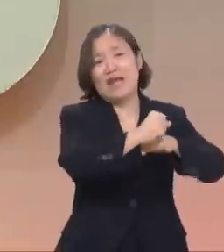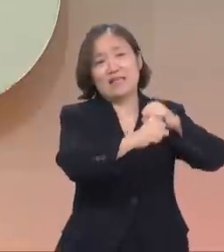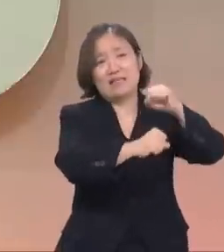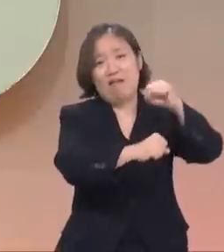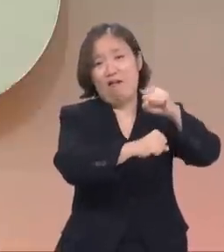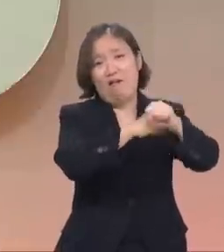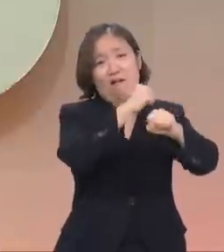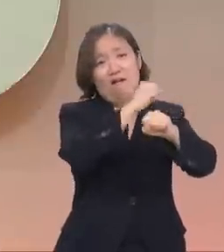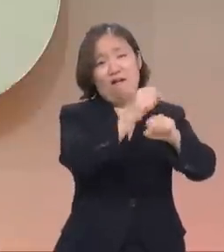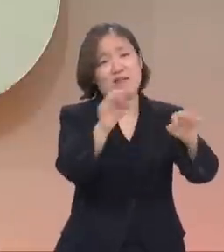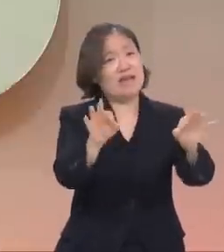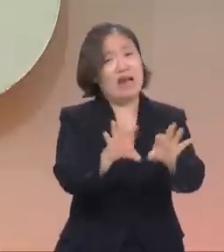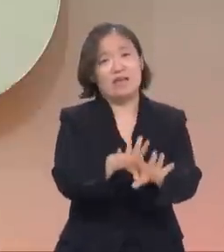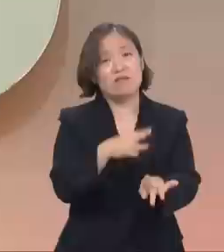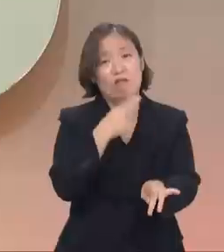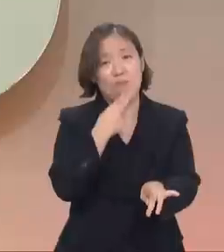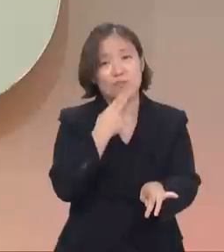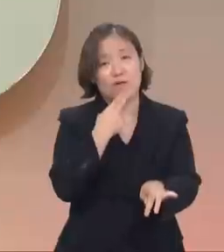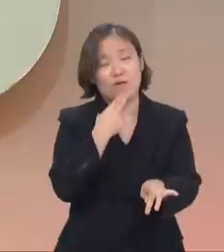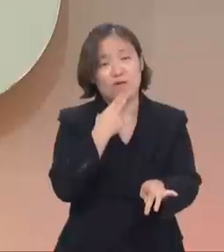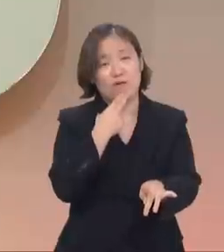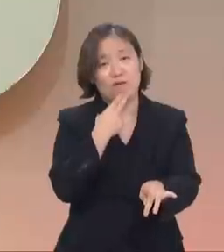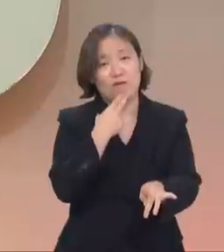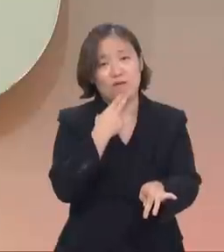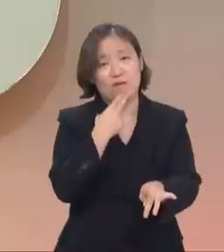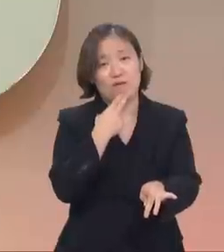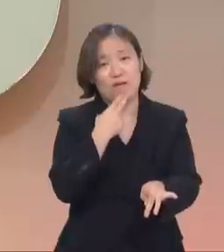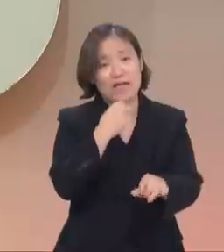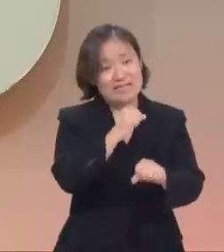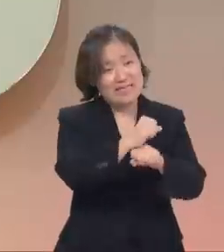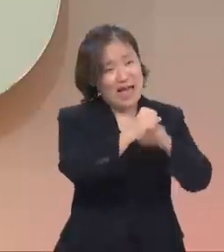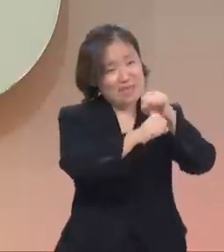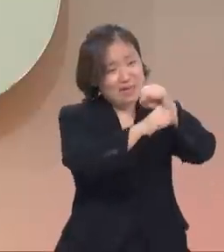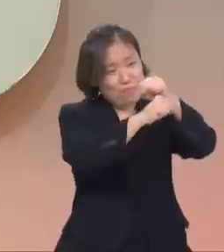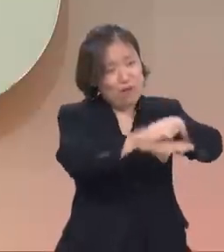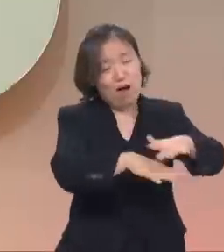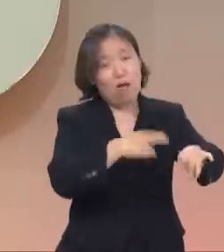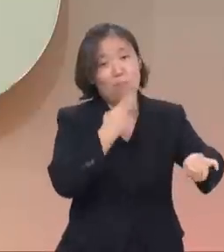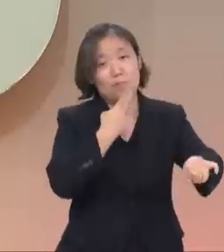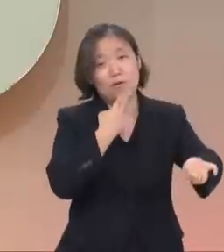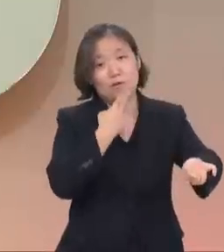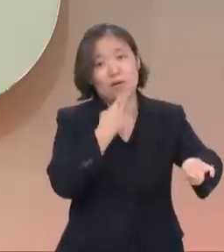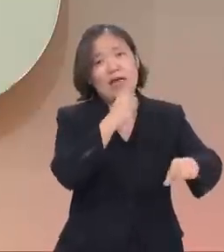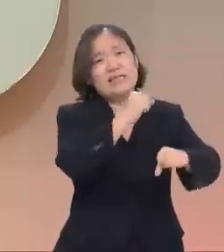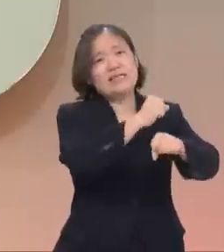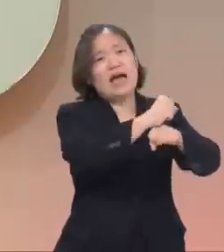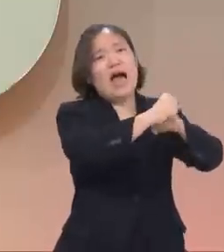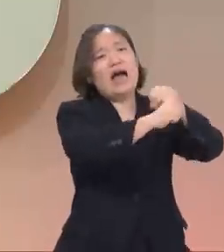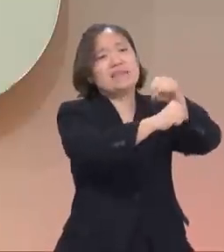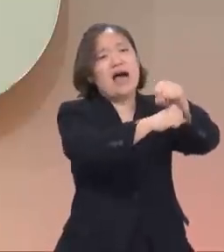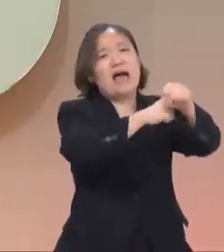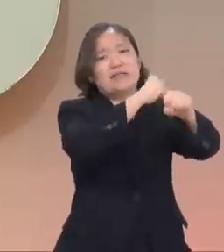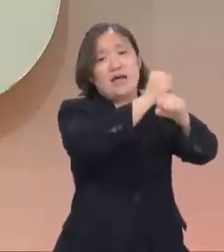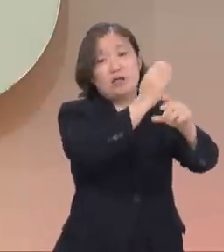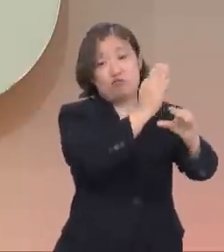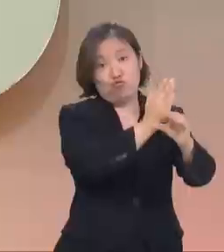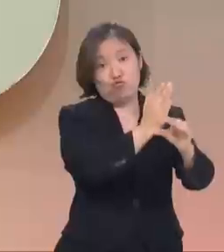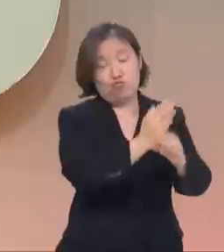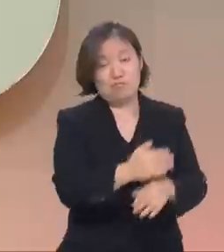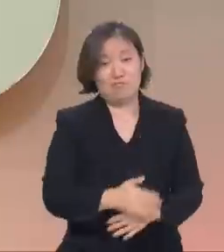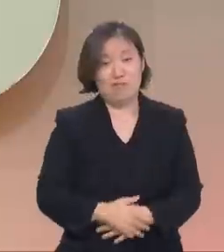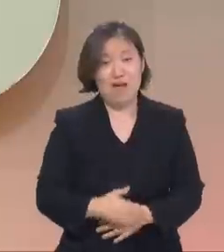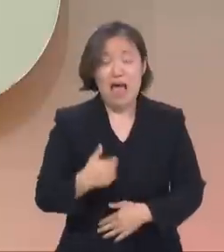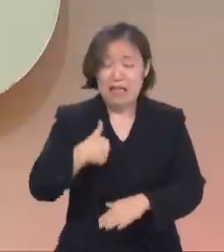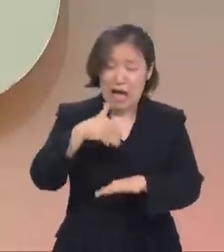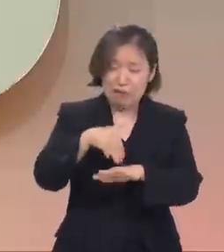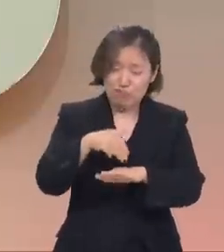않습니다 알게 모르게 불보살님의 가피가 항상 우리와 함께 하시고 정말 열심히 내가